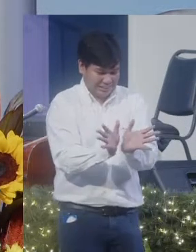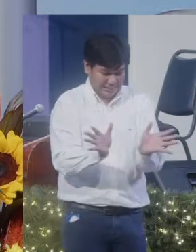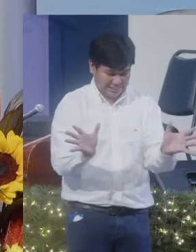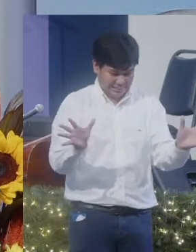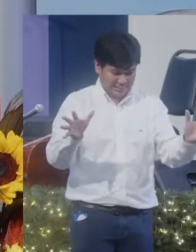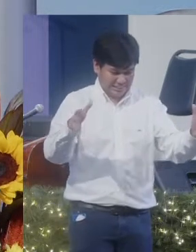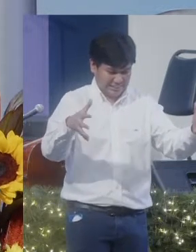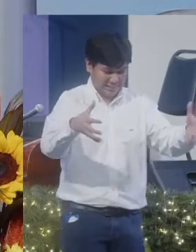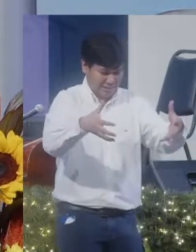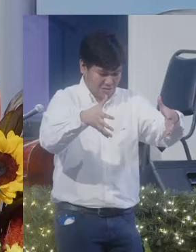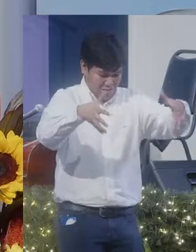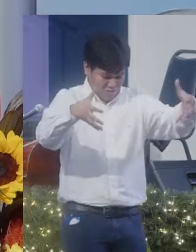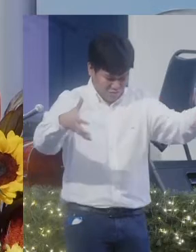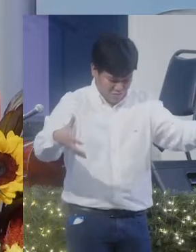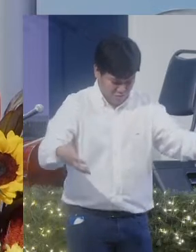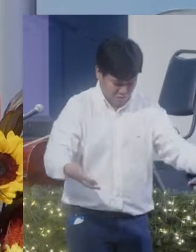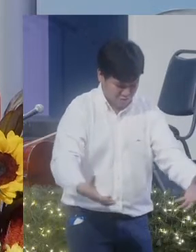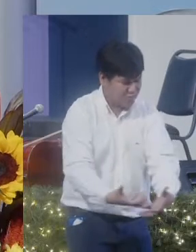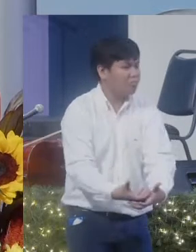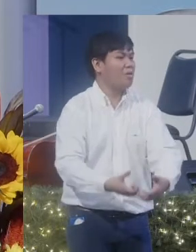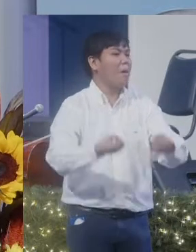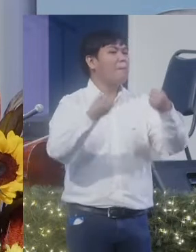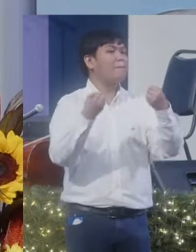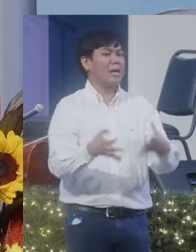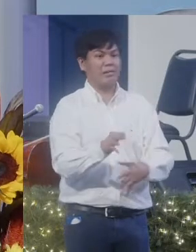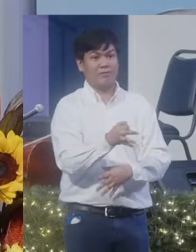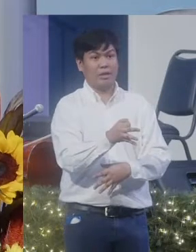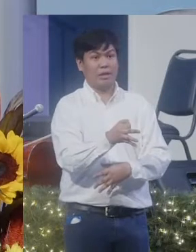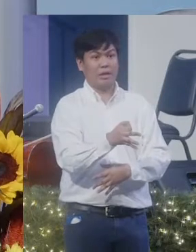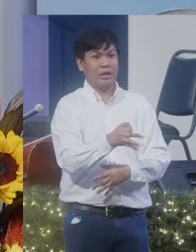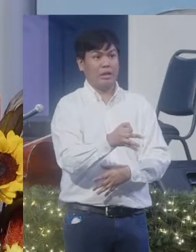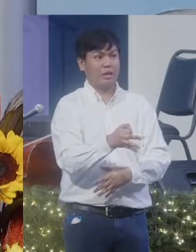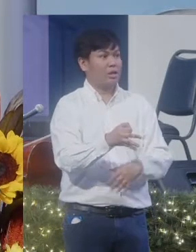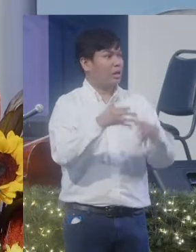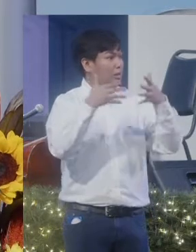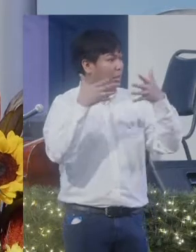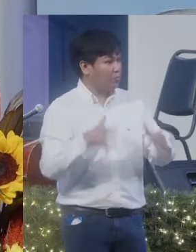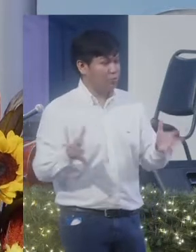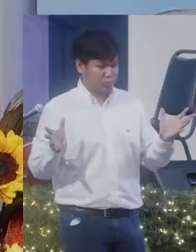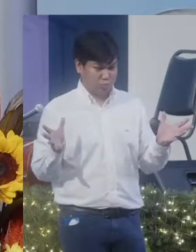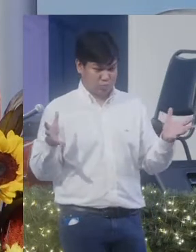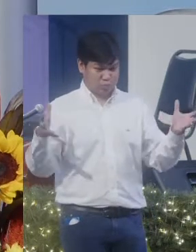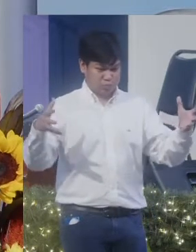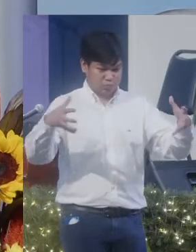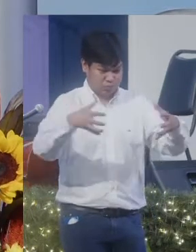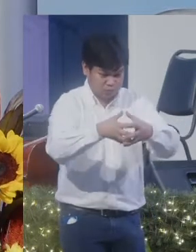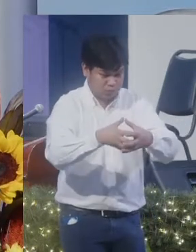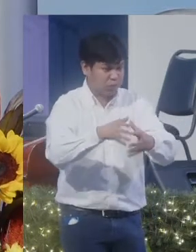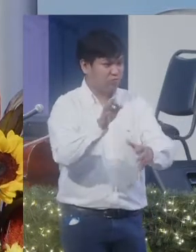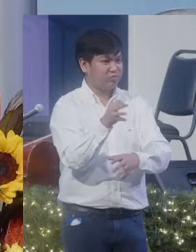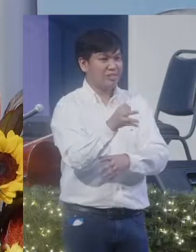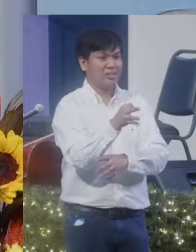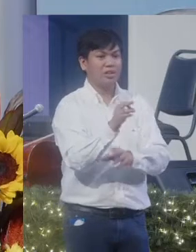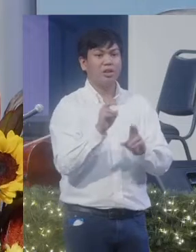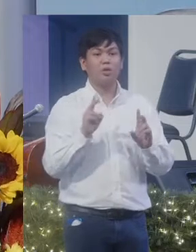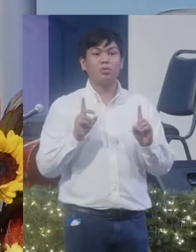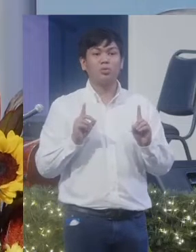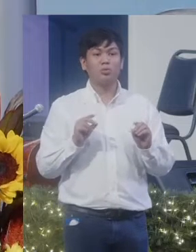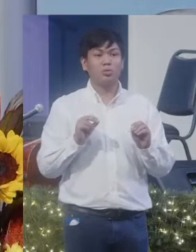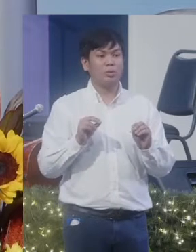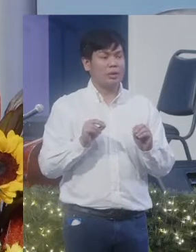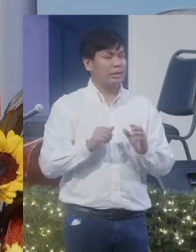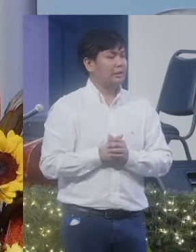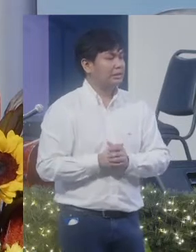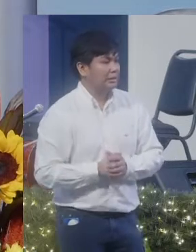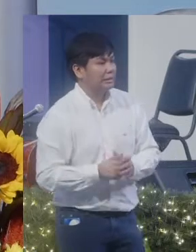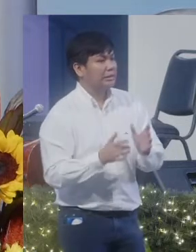po ang lambat na kanilang ginamit. And when they had done this, ano yung this? Yung utos ng Panginoon.